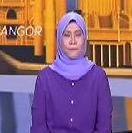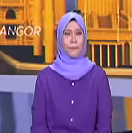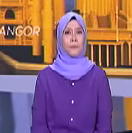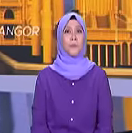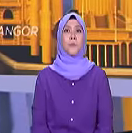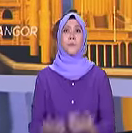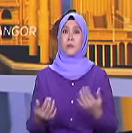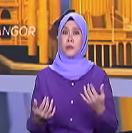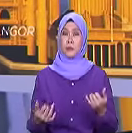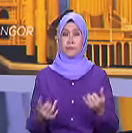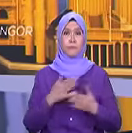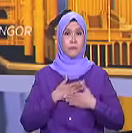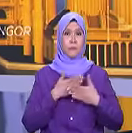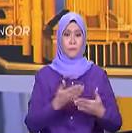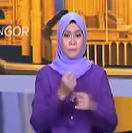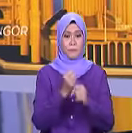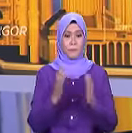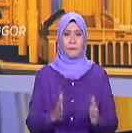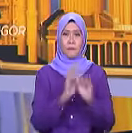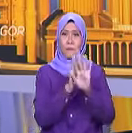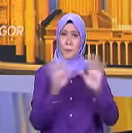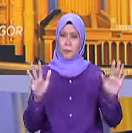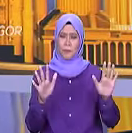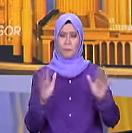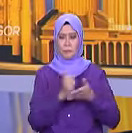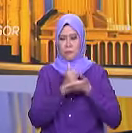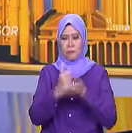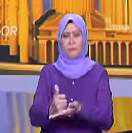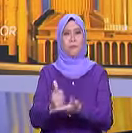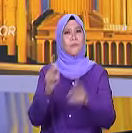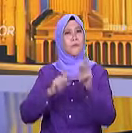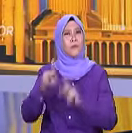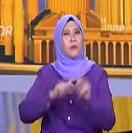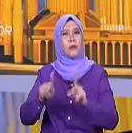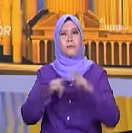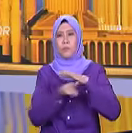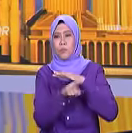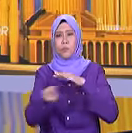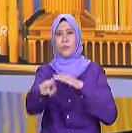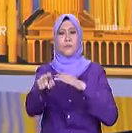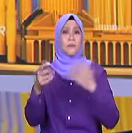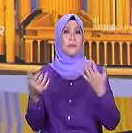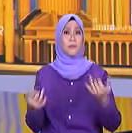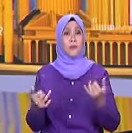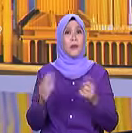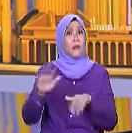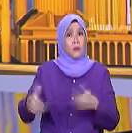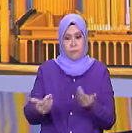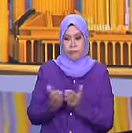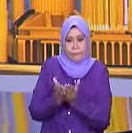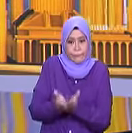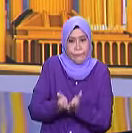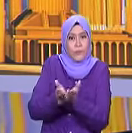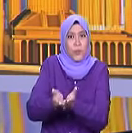Ini pula pengorbanan petugas barisan hadapan demi membantu penduduk pedalaman mengharungi arus deras dengan menaiki bot